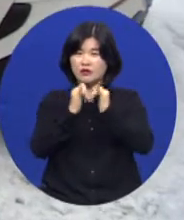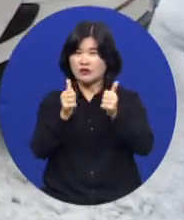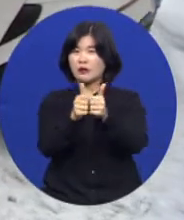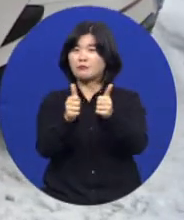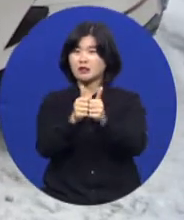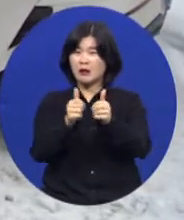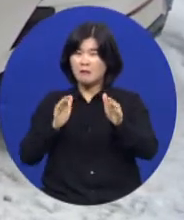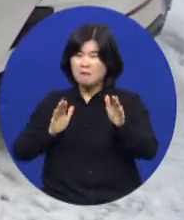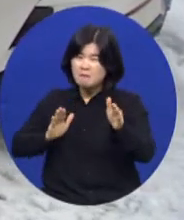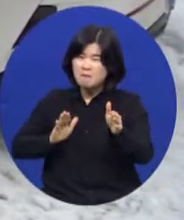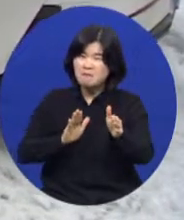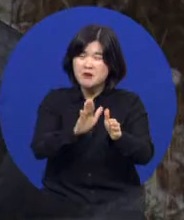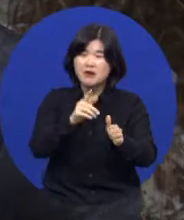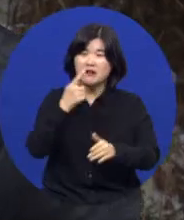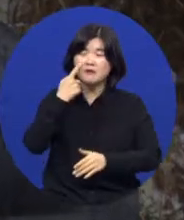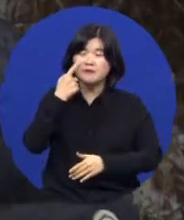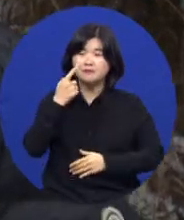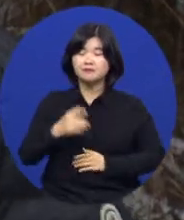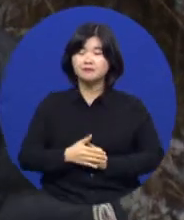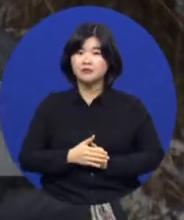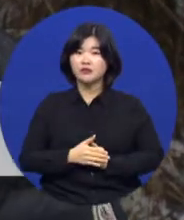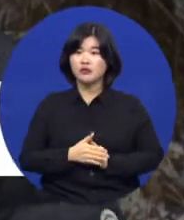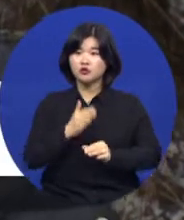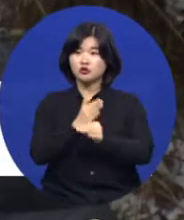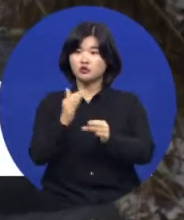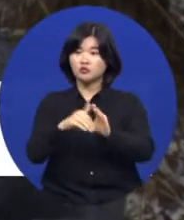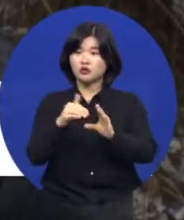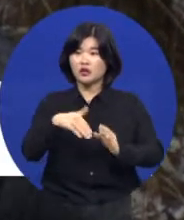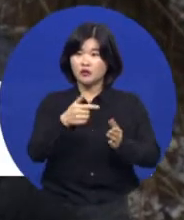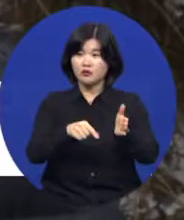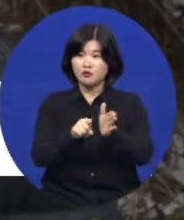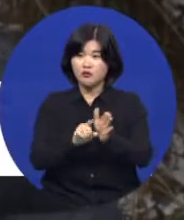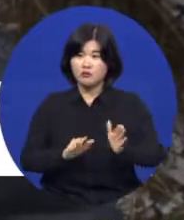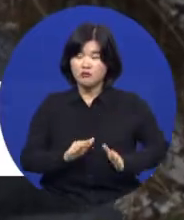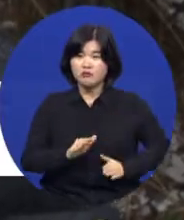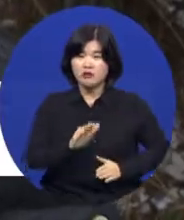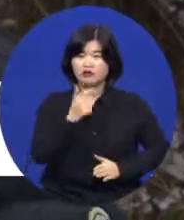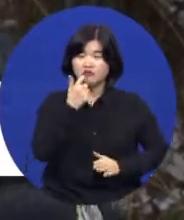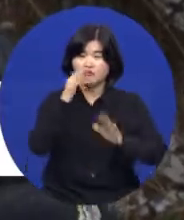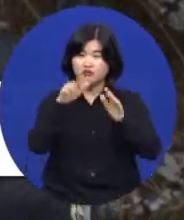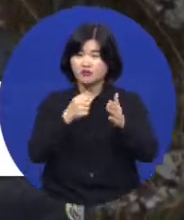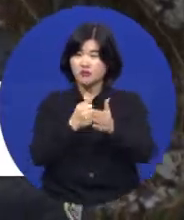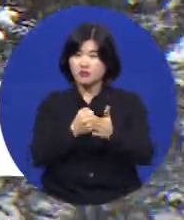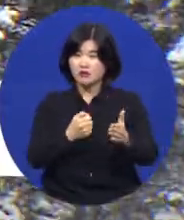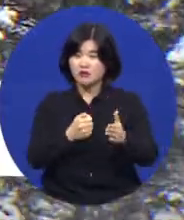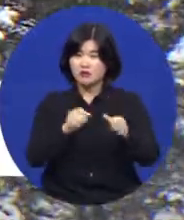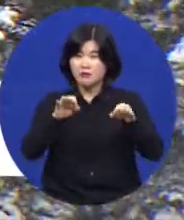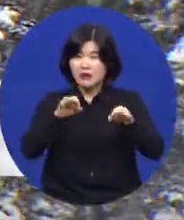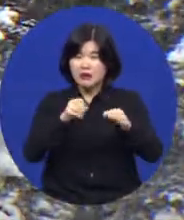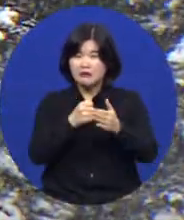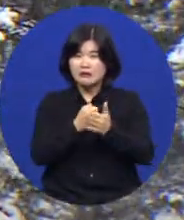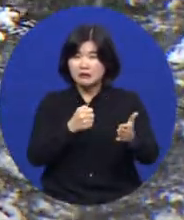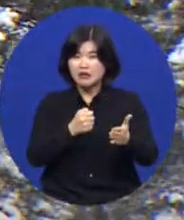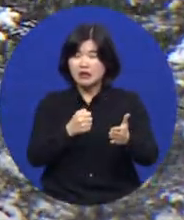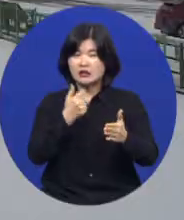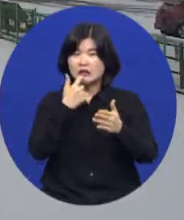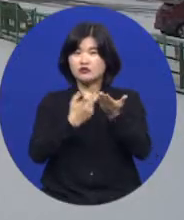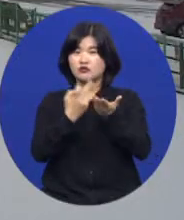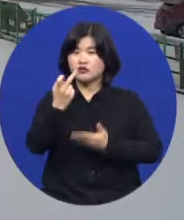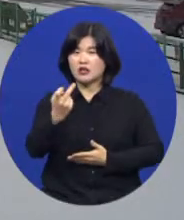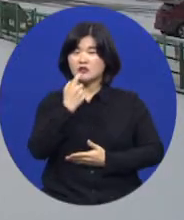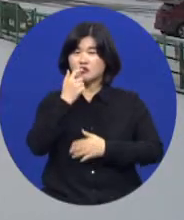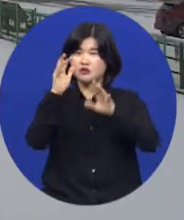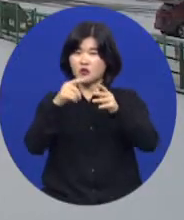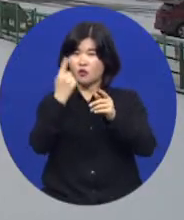남성들이 힘껏 밀어봅니다. 중문 쪽으로 넘어가려고 오르막길 가다가 눈 때문에 이제 빠져갖고 이제. 제주 산지에 눈이